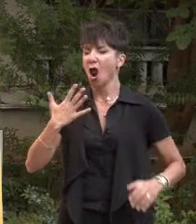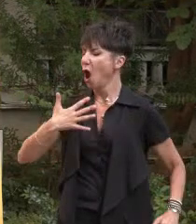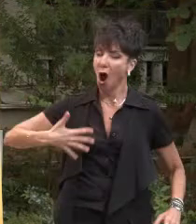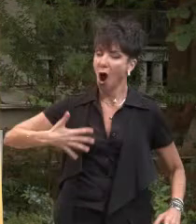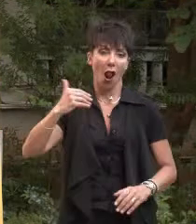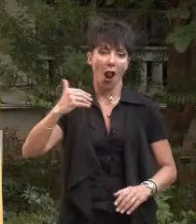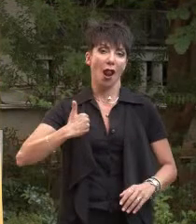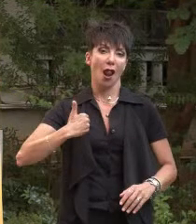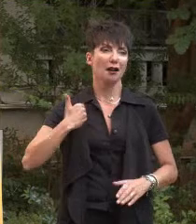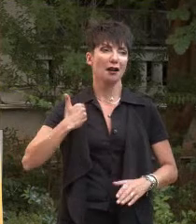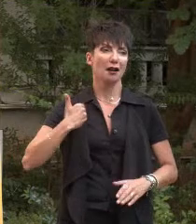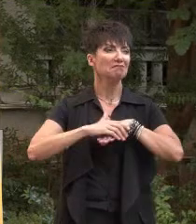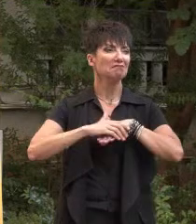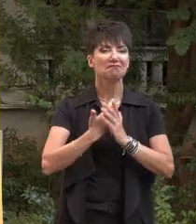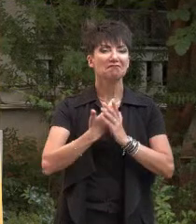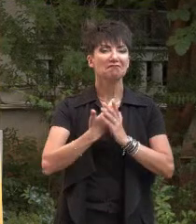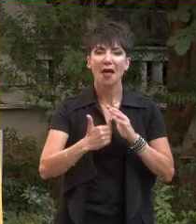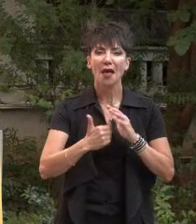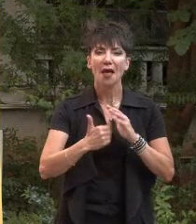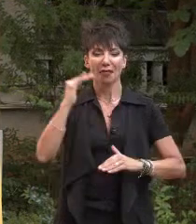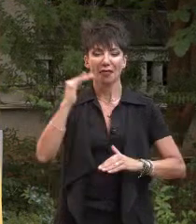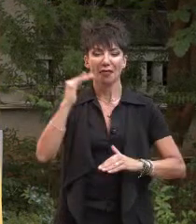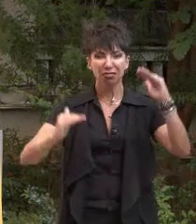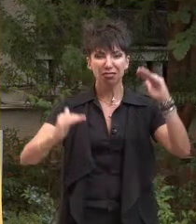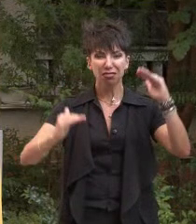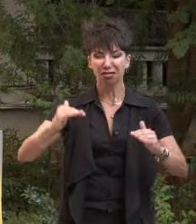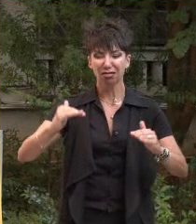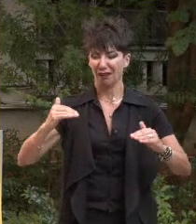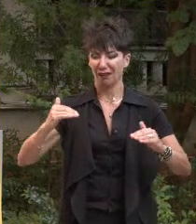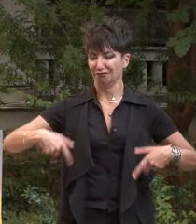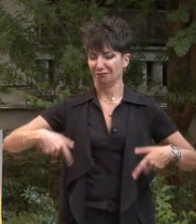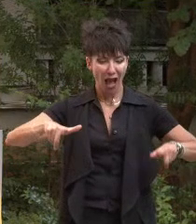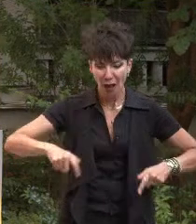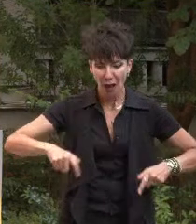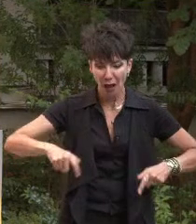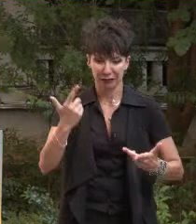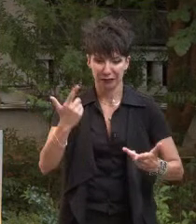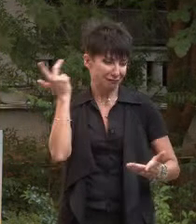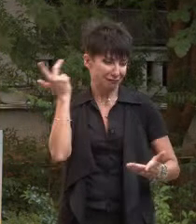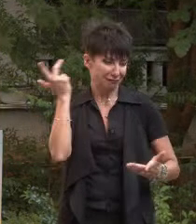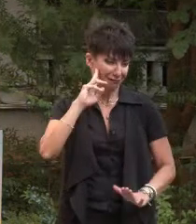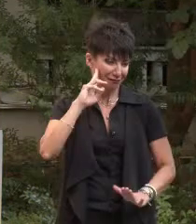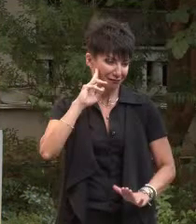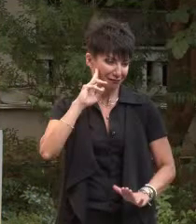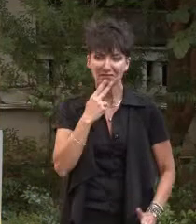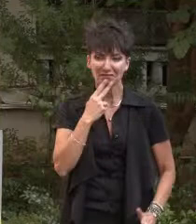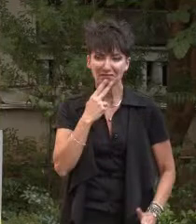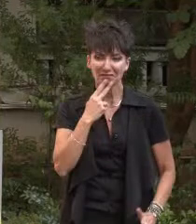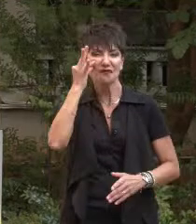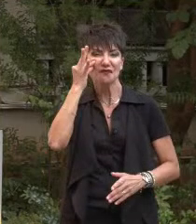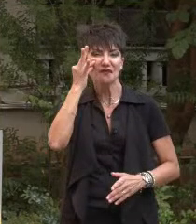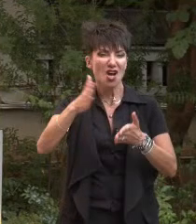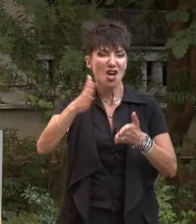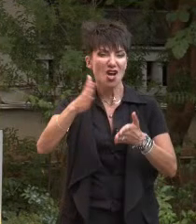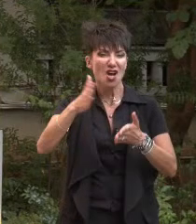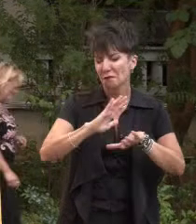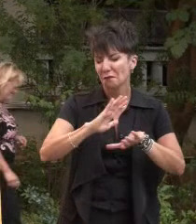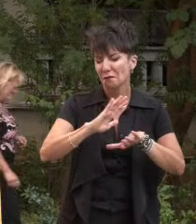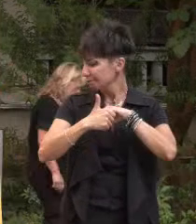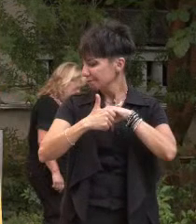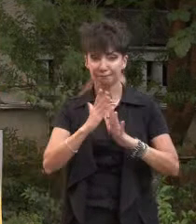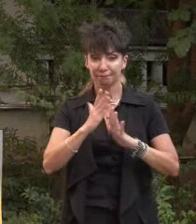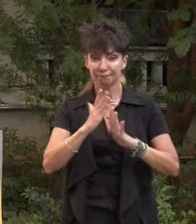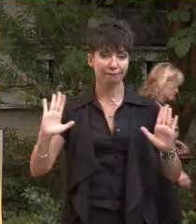νέων, ανεξαρτήτως διαφορετικότητος, ανεξαρτήτως εθνών. Θέλουμε λοιπόν αυτή την